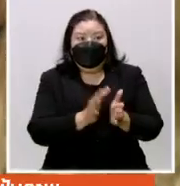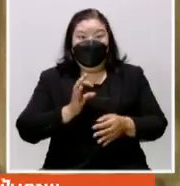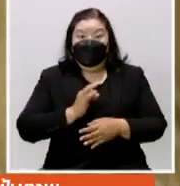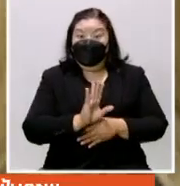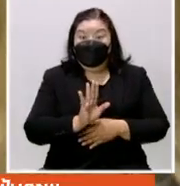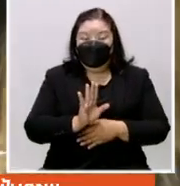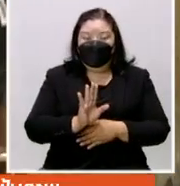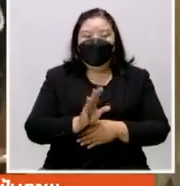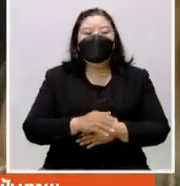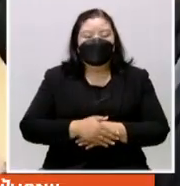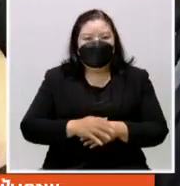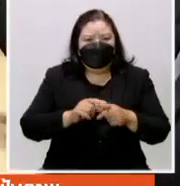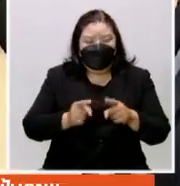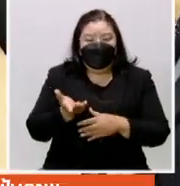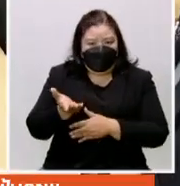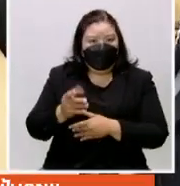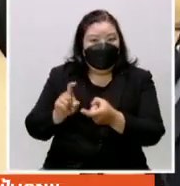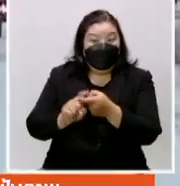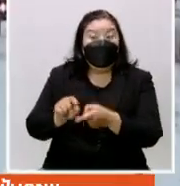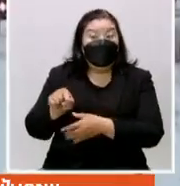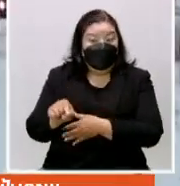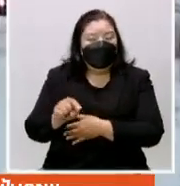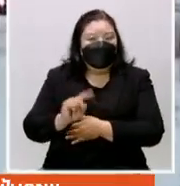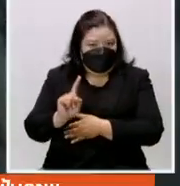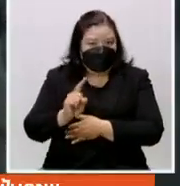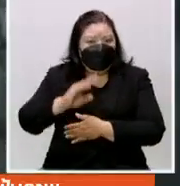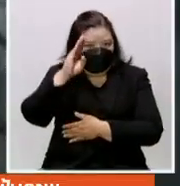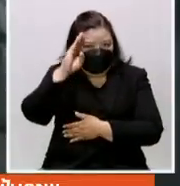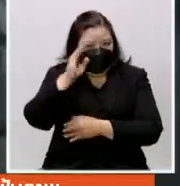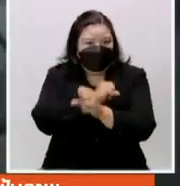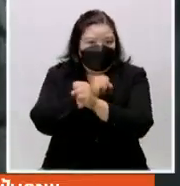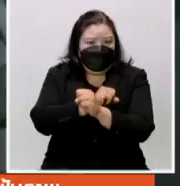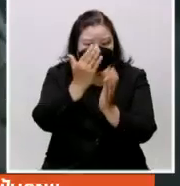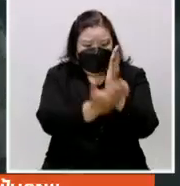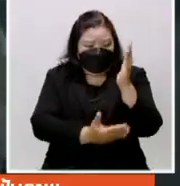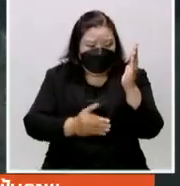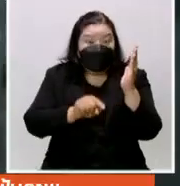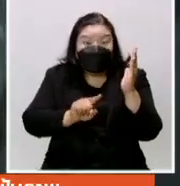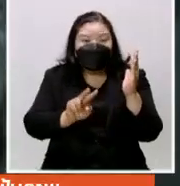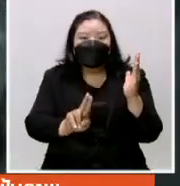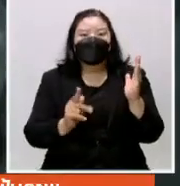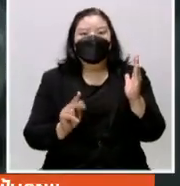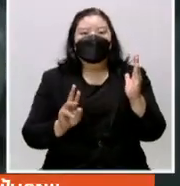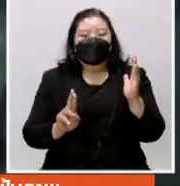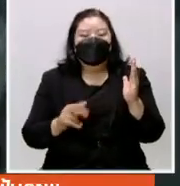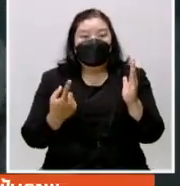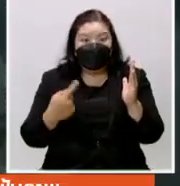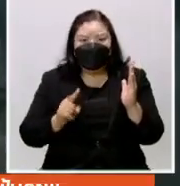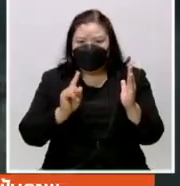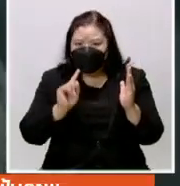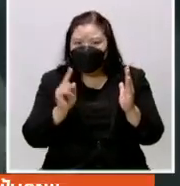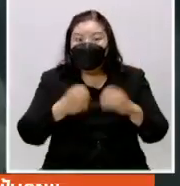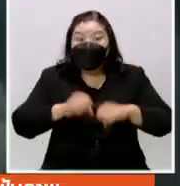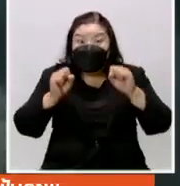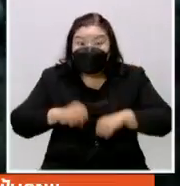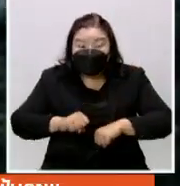ต้นะคะและเรียกร้องให้รัสเซียยุติการเสริมกำลังทหารตามแนวชายแดนของยูเครนและกลับไปสู่การเจรจาที่นำโด